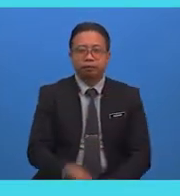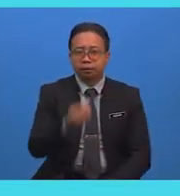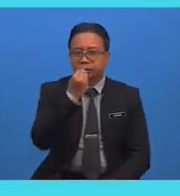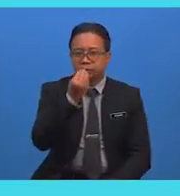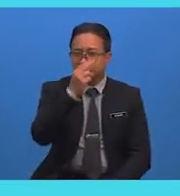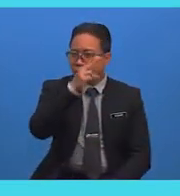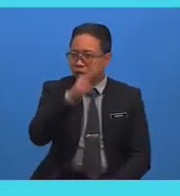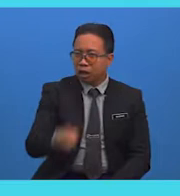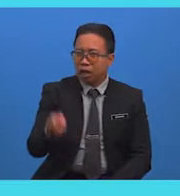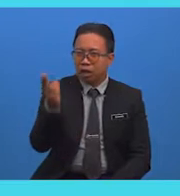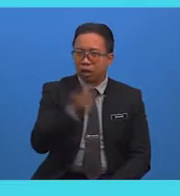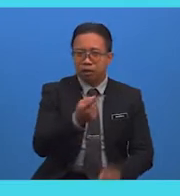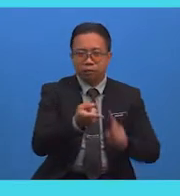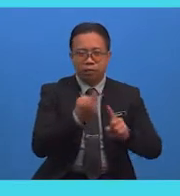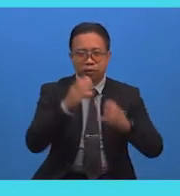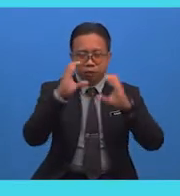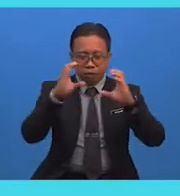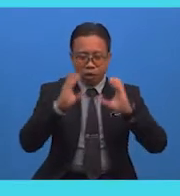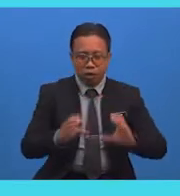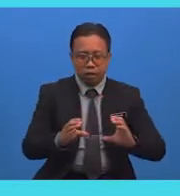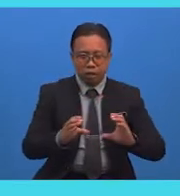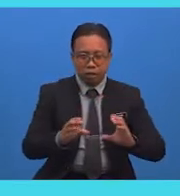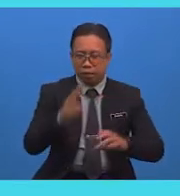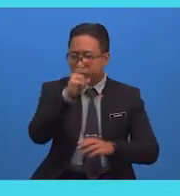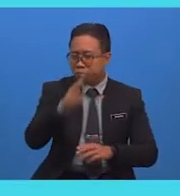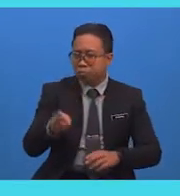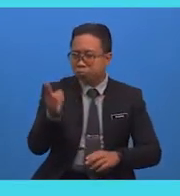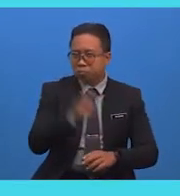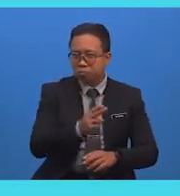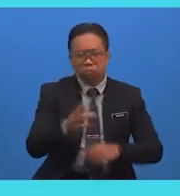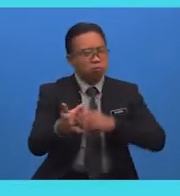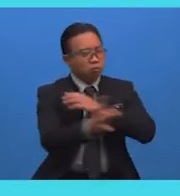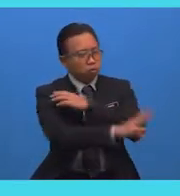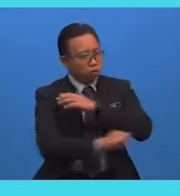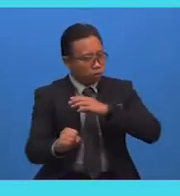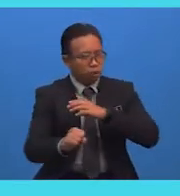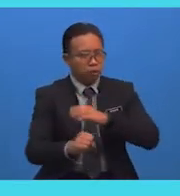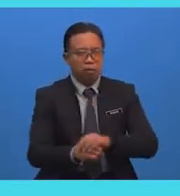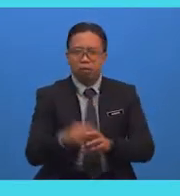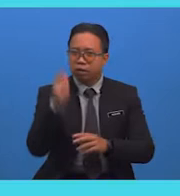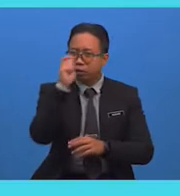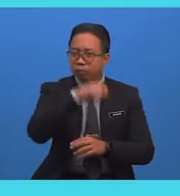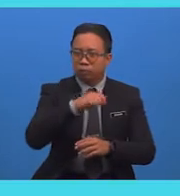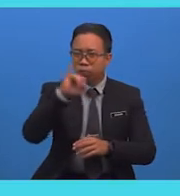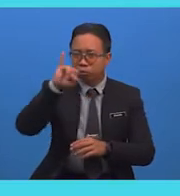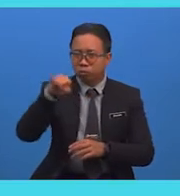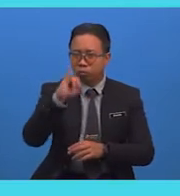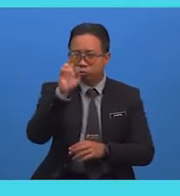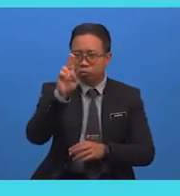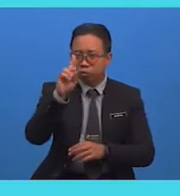makanan yang haram sumbernya diperoleh dengan cara yang haram seperti hasil curi, menipu atau